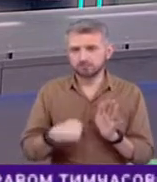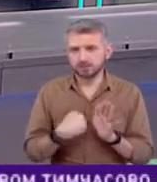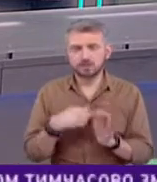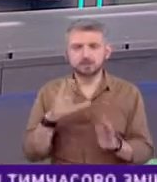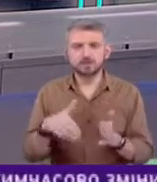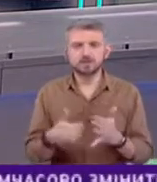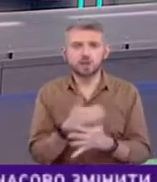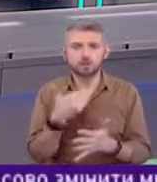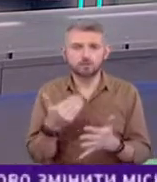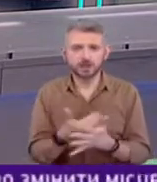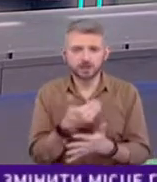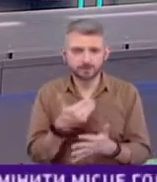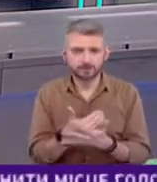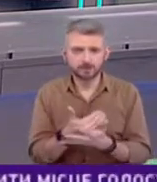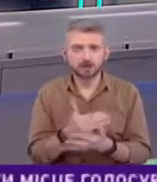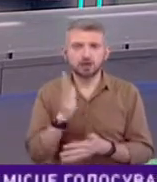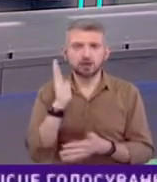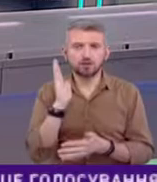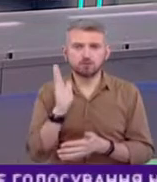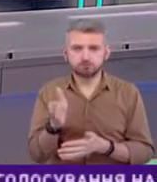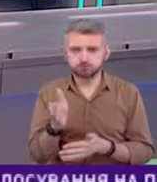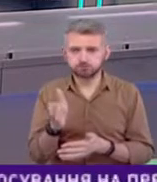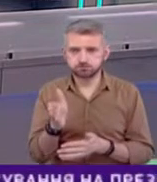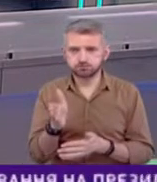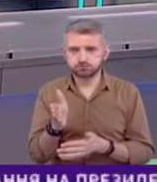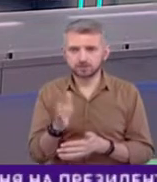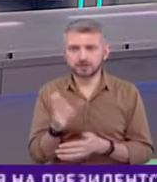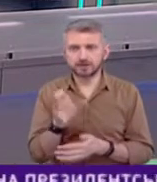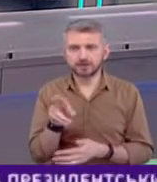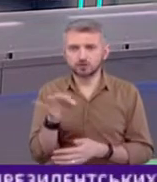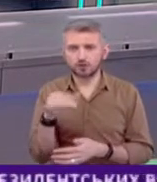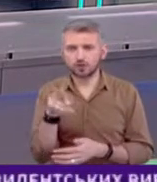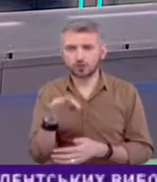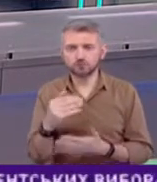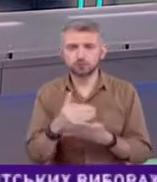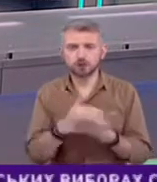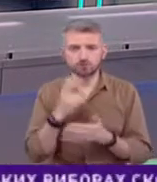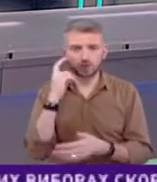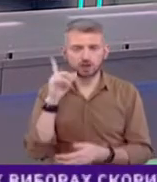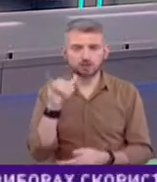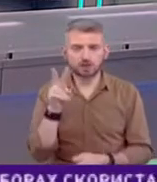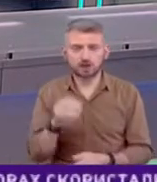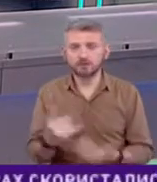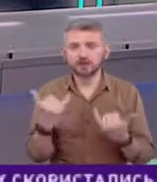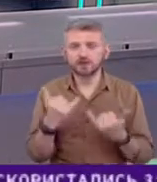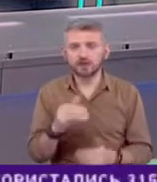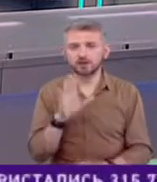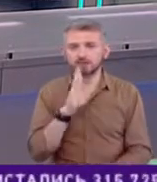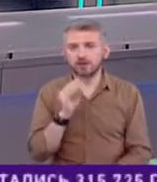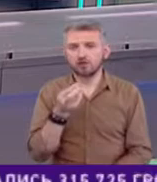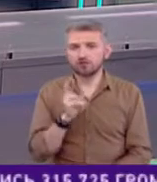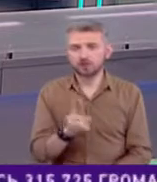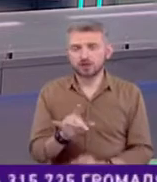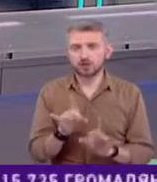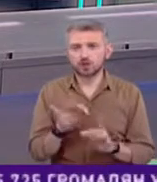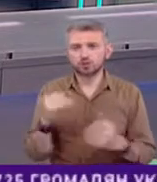новин в ефір телеканалу Київ заходить Сергій Дойко з програмою «Київ Лайв». Ну, а саме зараз Євгенія Золотоверха